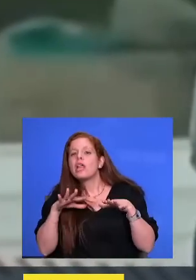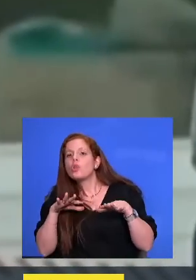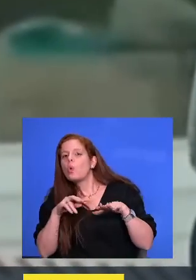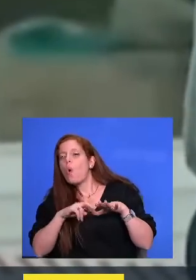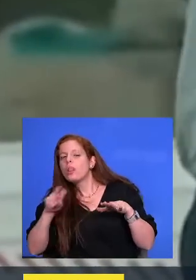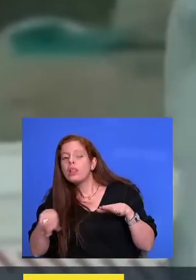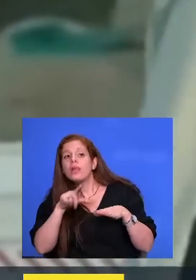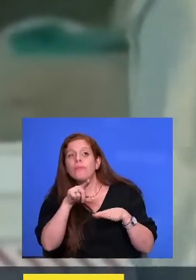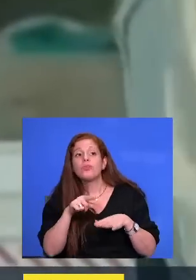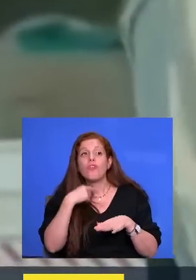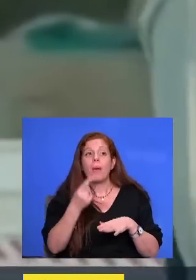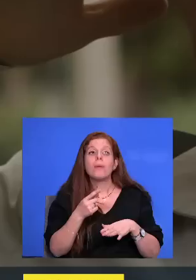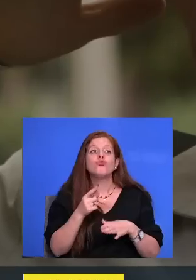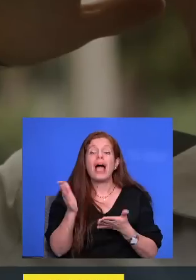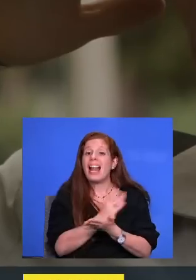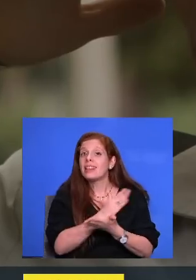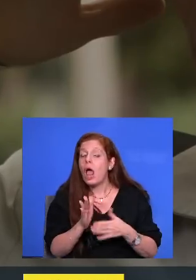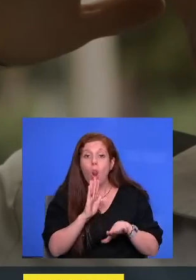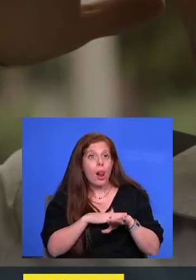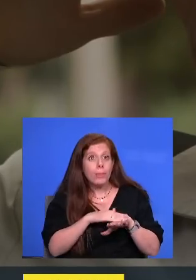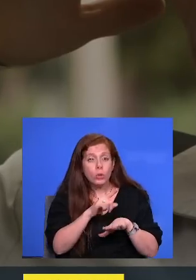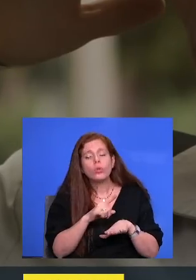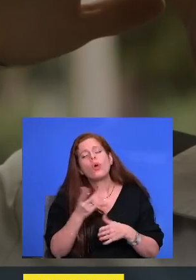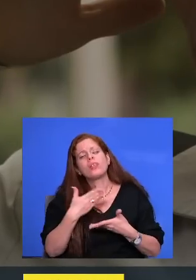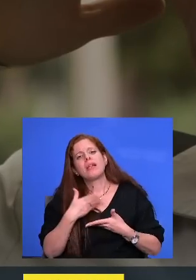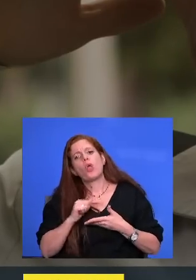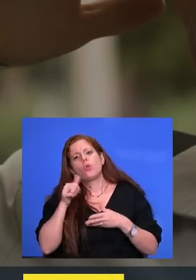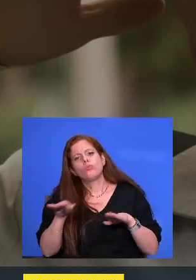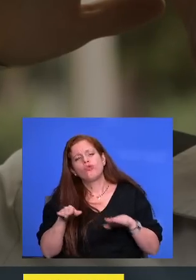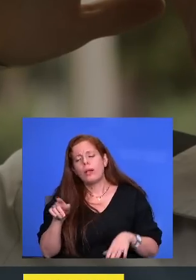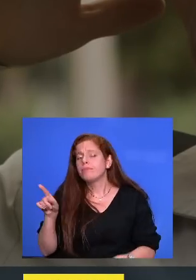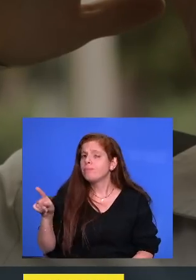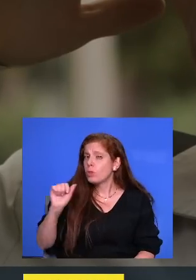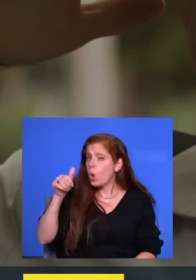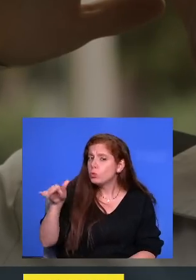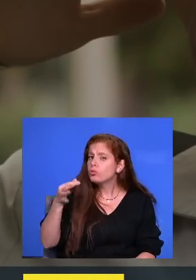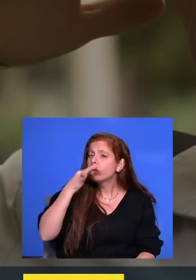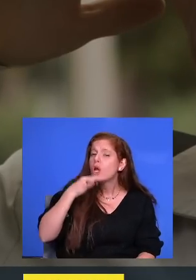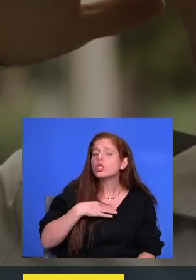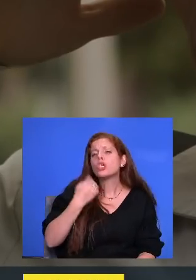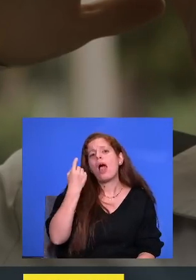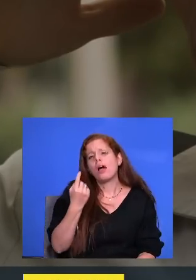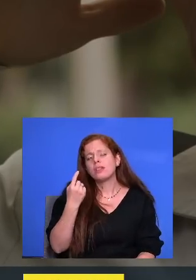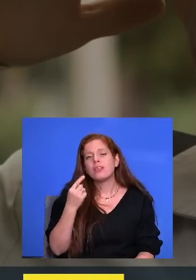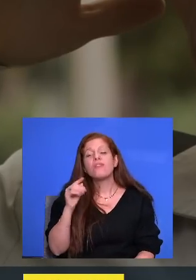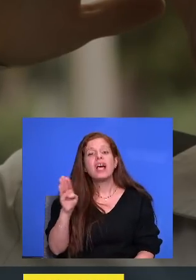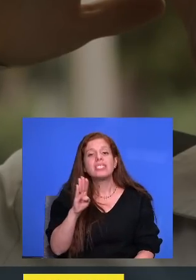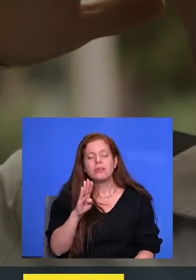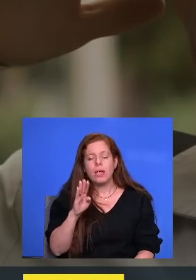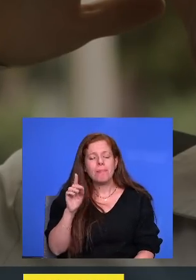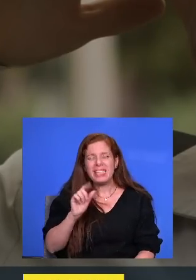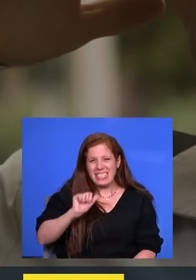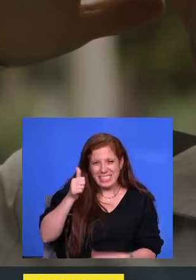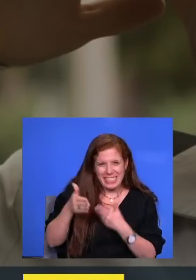התקבלה רק בידי ראש הממשלה. ראש הממשלה שאל אותי שאלה אחת, ואז שרה נתניהו לחשה לו משהו באוזן והוא